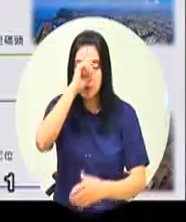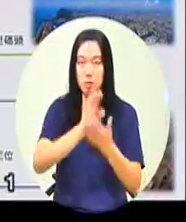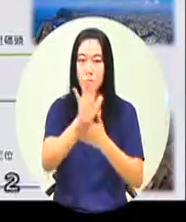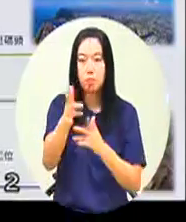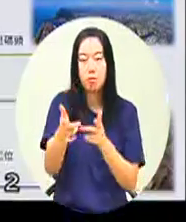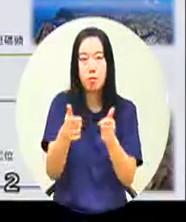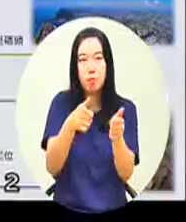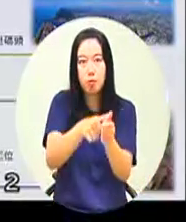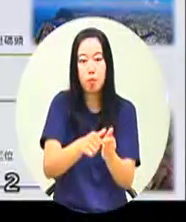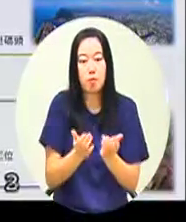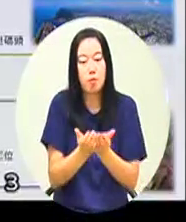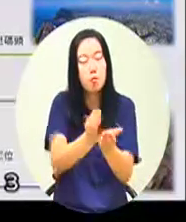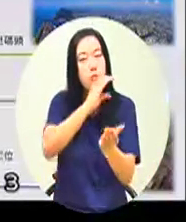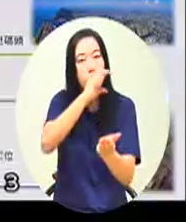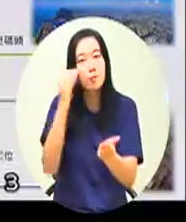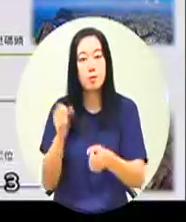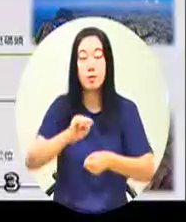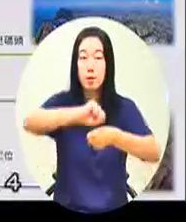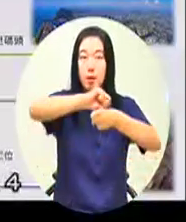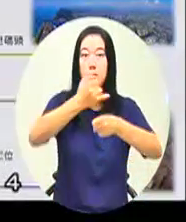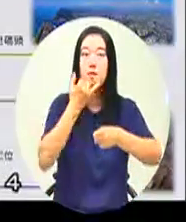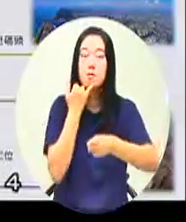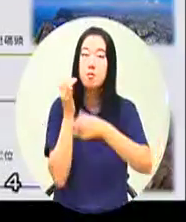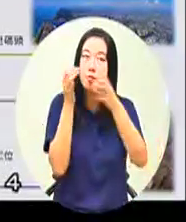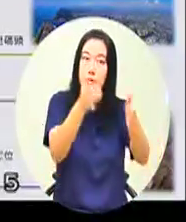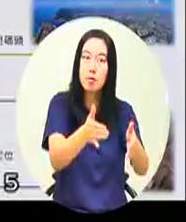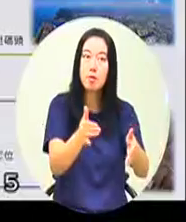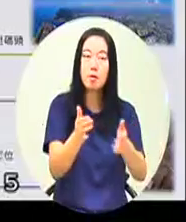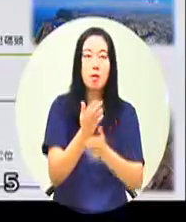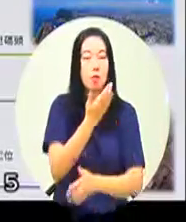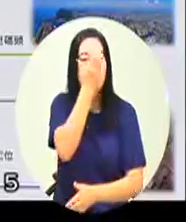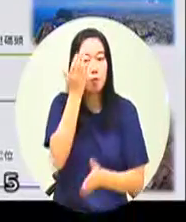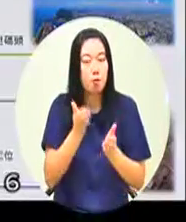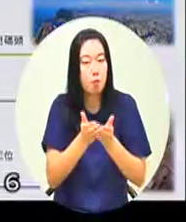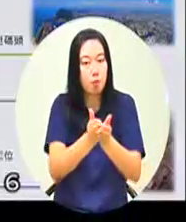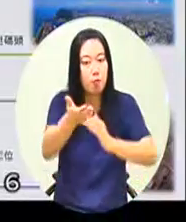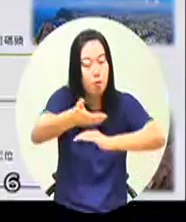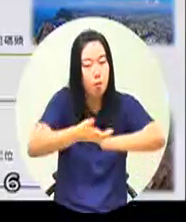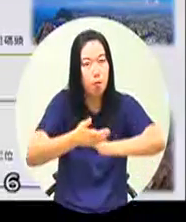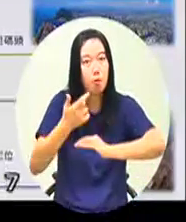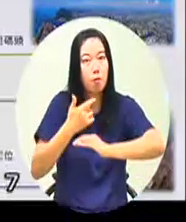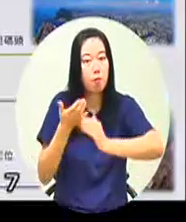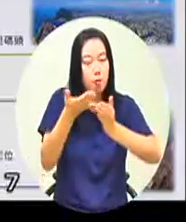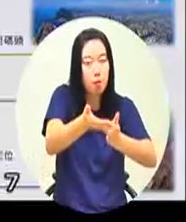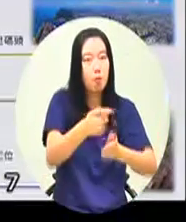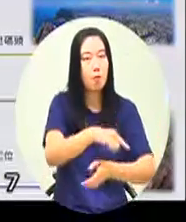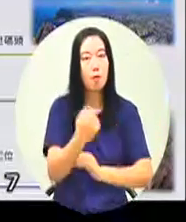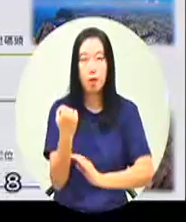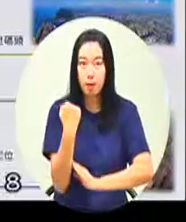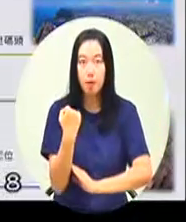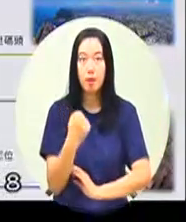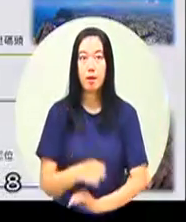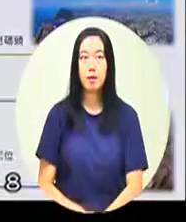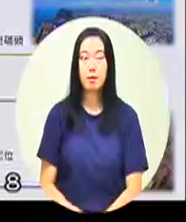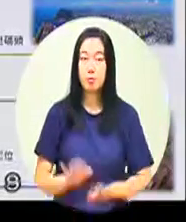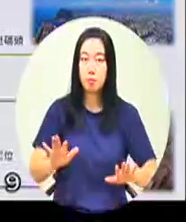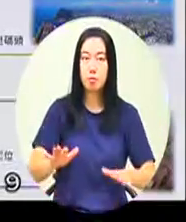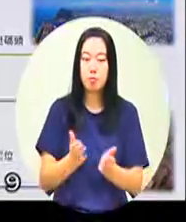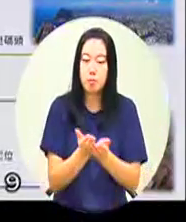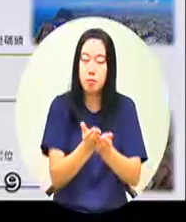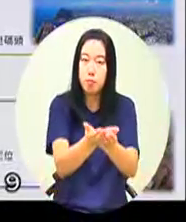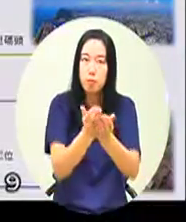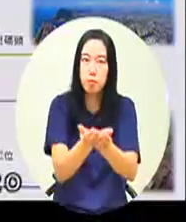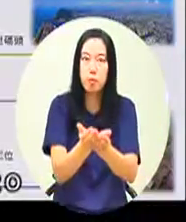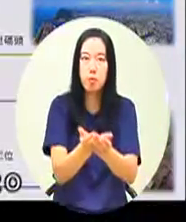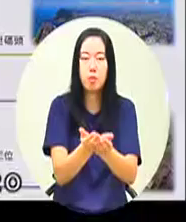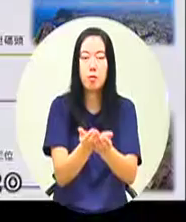分的增加，以及为朝向整个这个邮轮母港的方向政策方向。那有鉴于现有游艇泊位的普遍